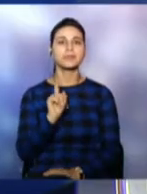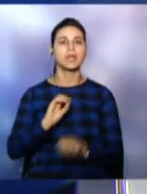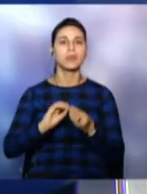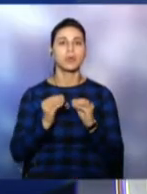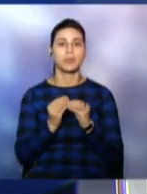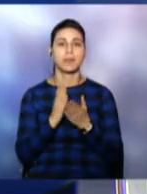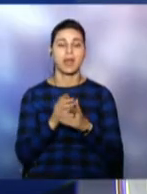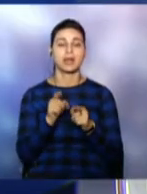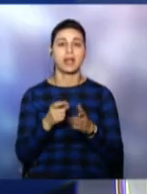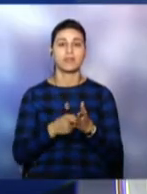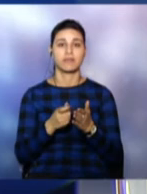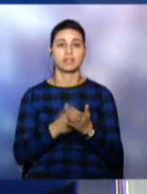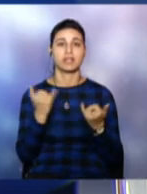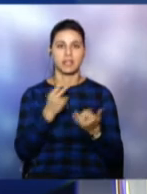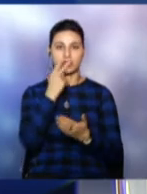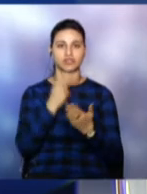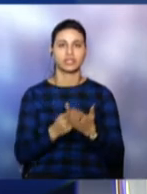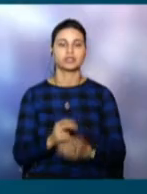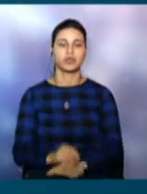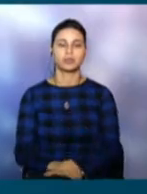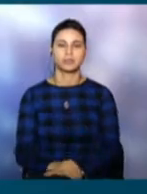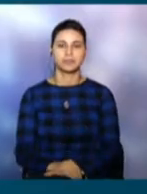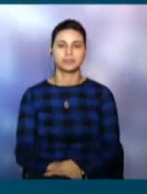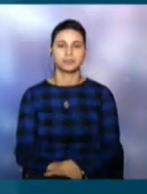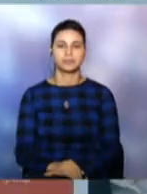აი ამ კვლევიდან შეიტყობთ?